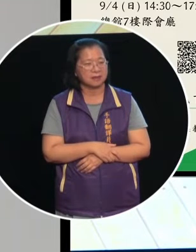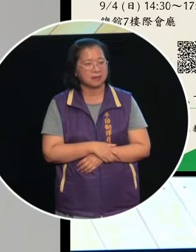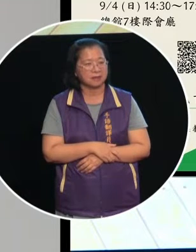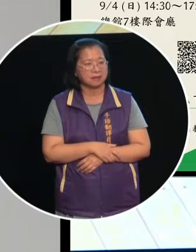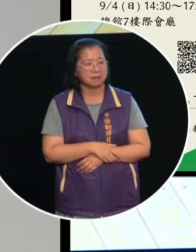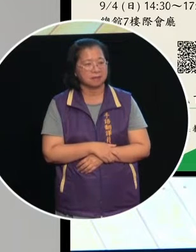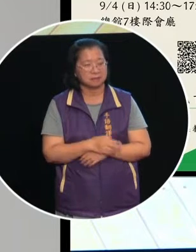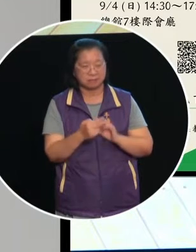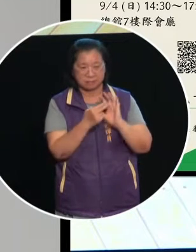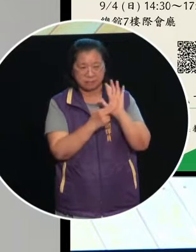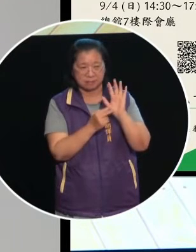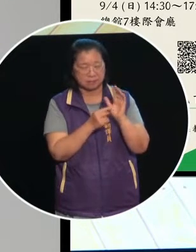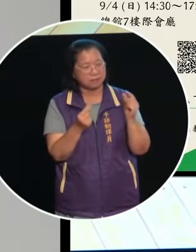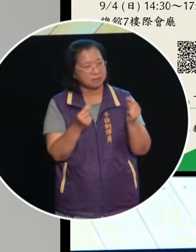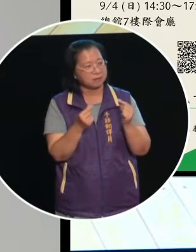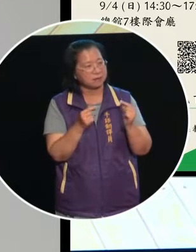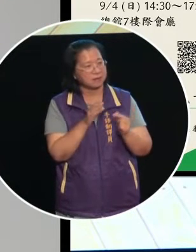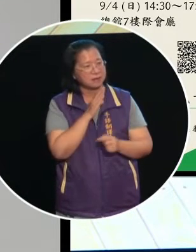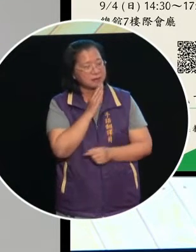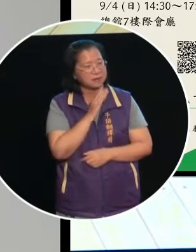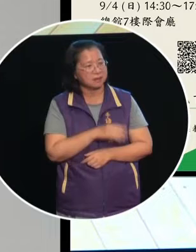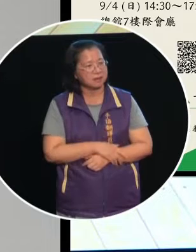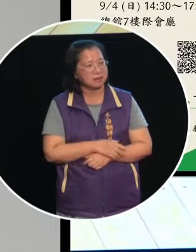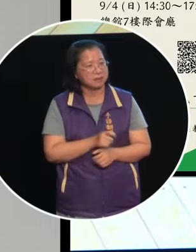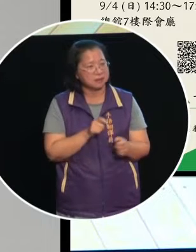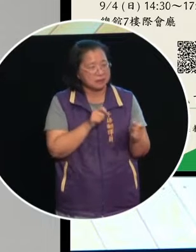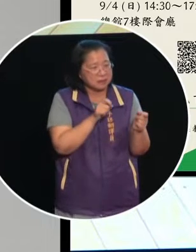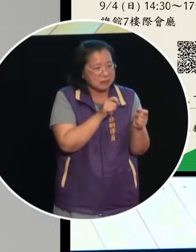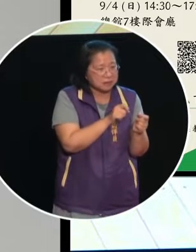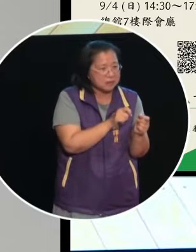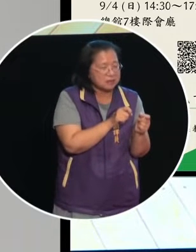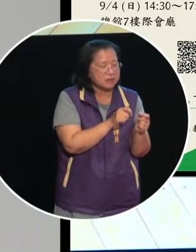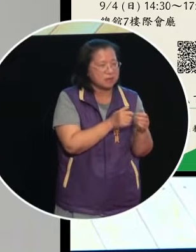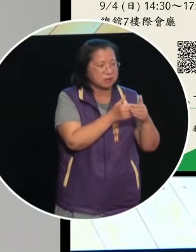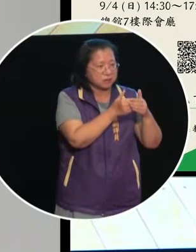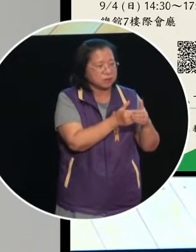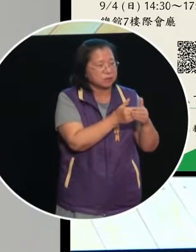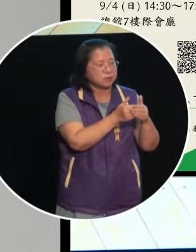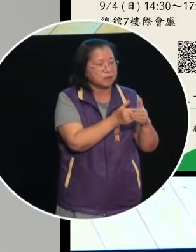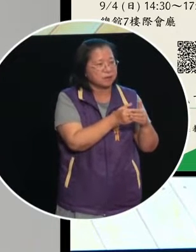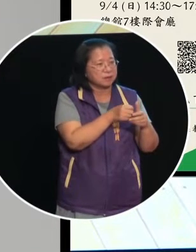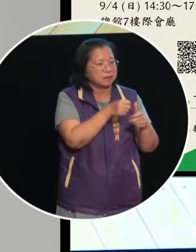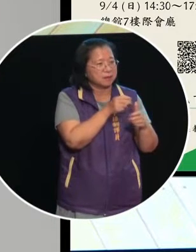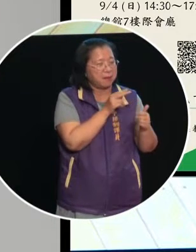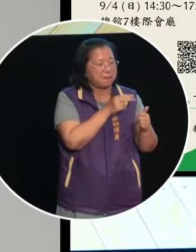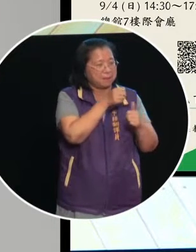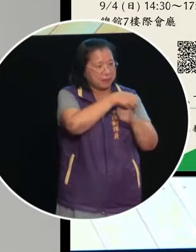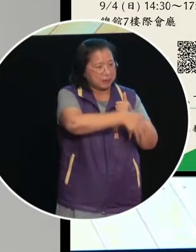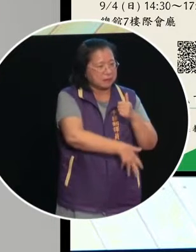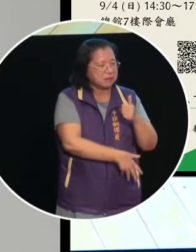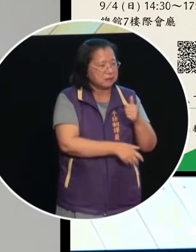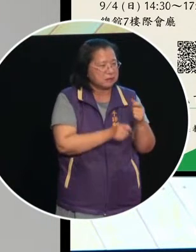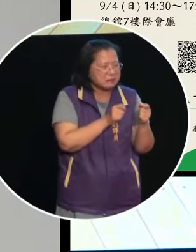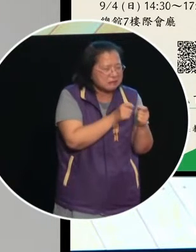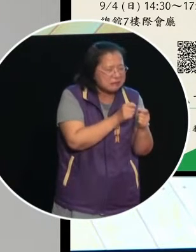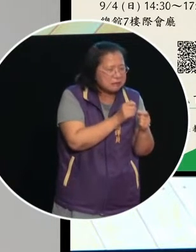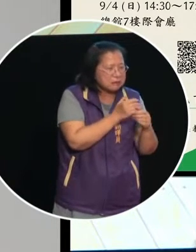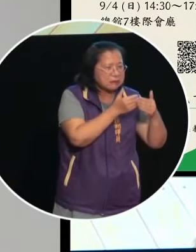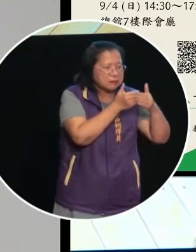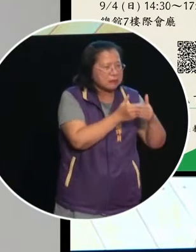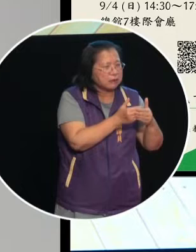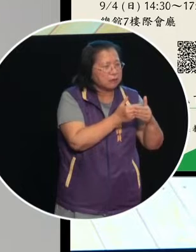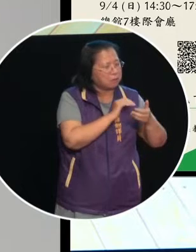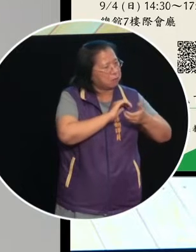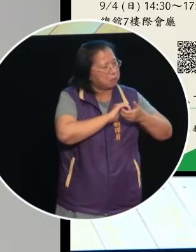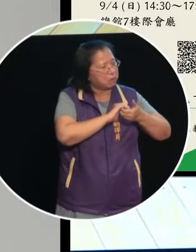所谓的亲中派。但其实现在他们没那么亲中，但是还是有